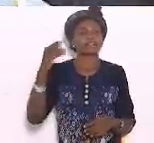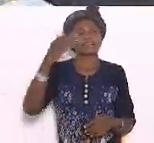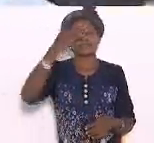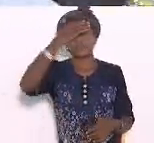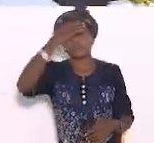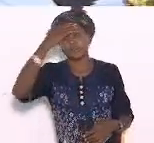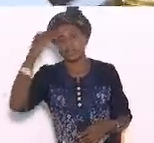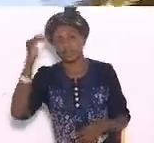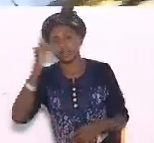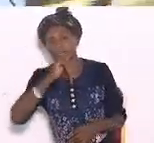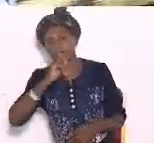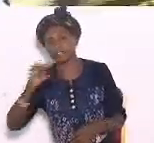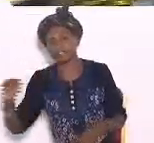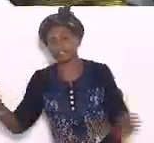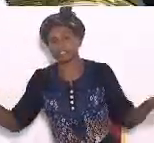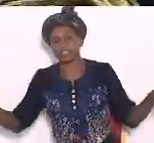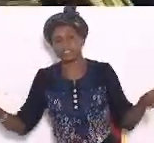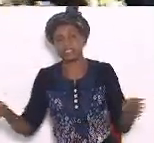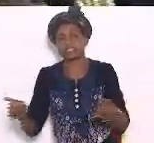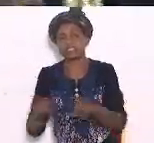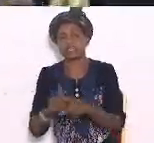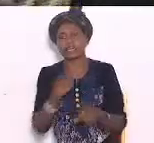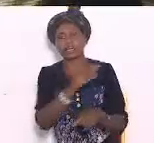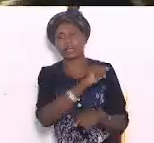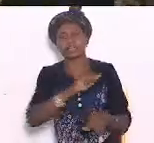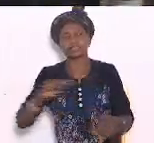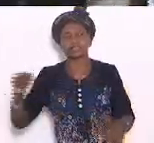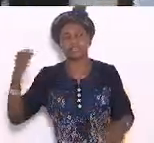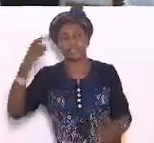zau wote